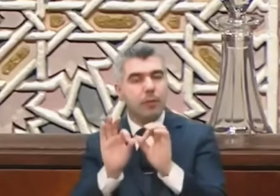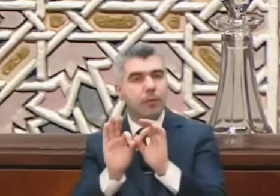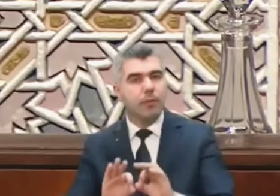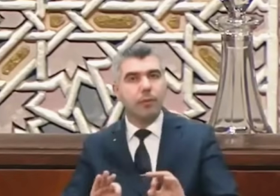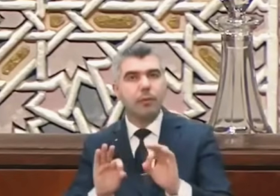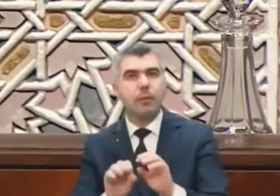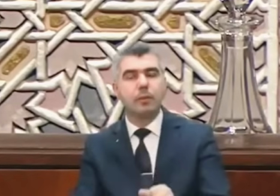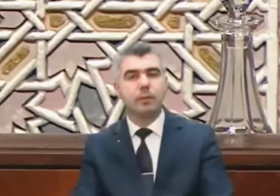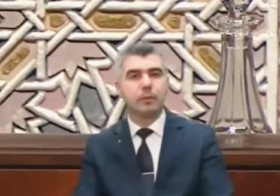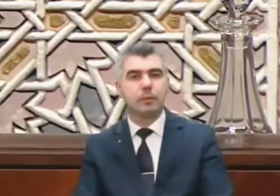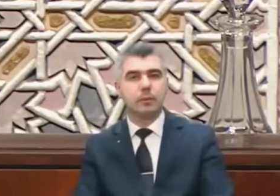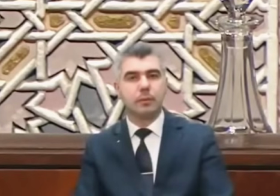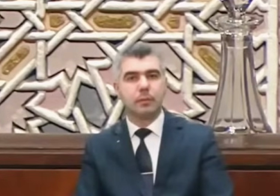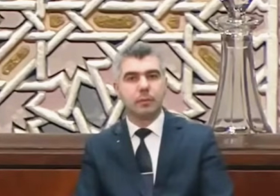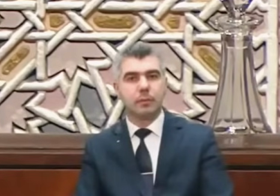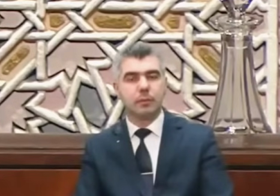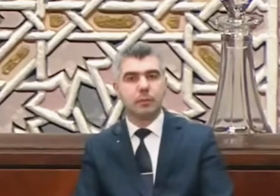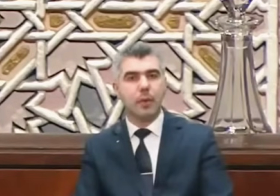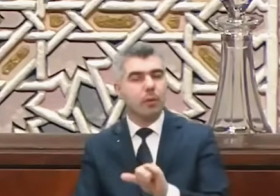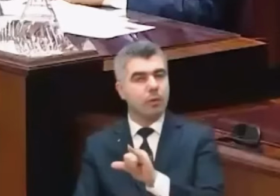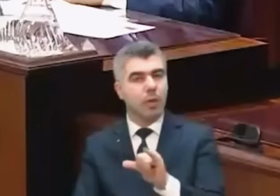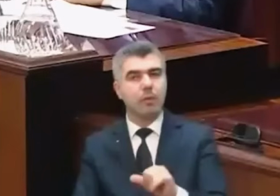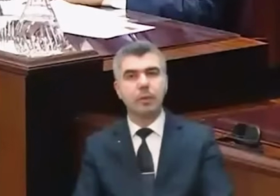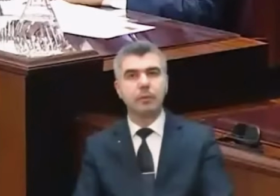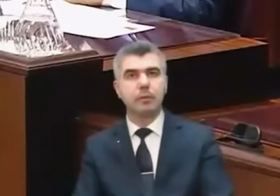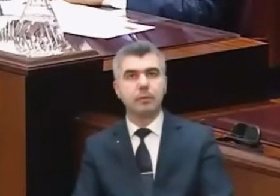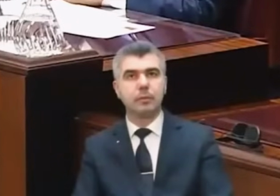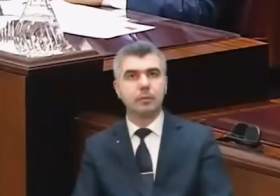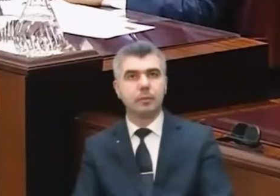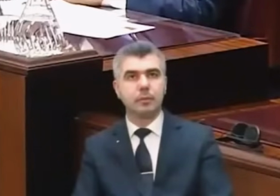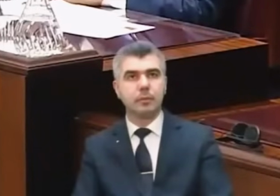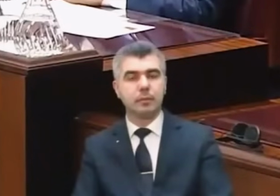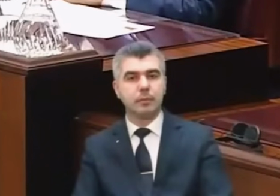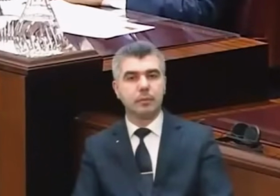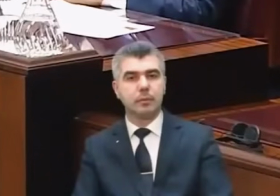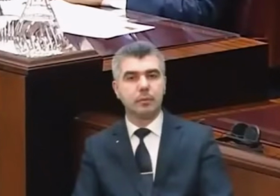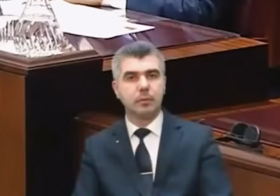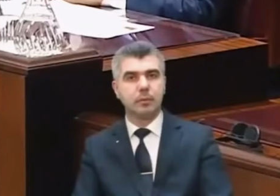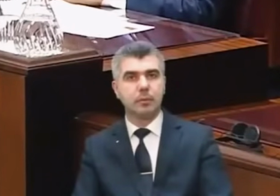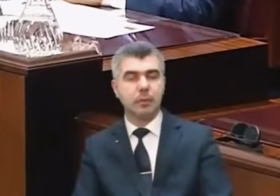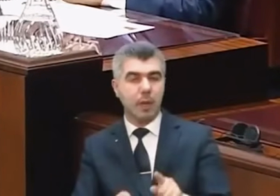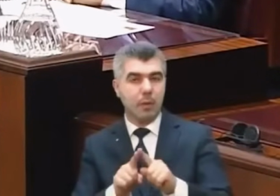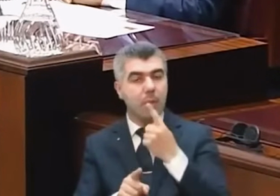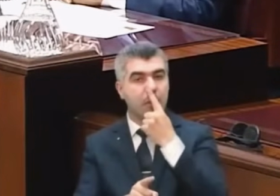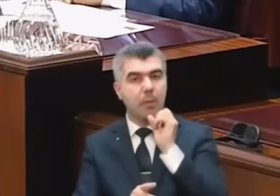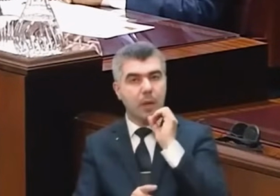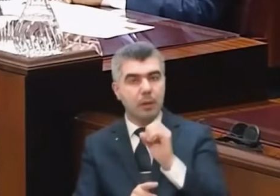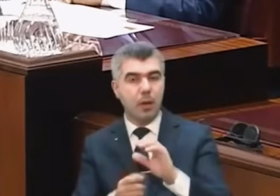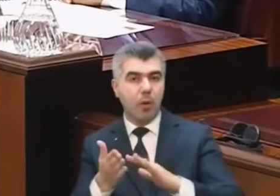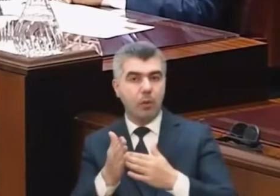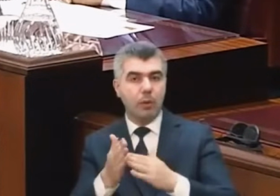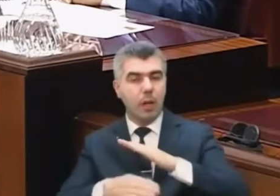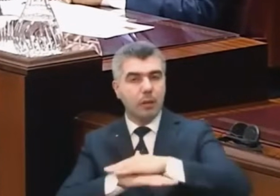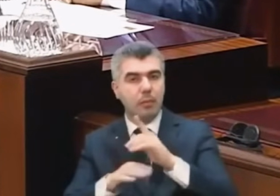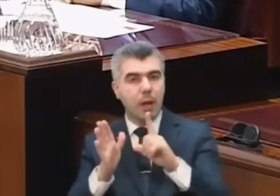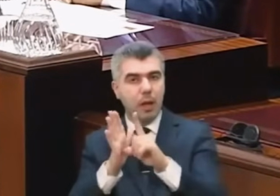الا قل لي شي مكانك ليس هنا، ليس هنا. الا ما كنتش قابل، الا ما كنتش قابل تطبيق